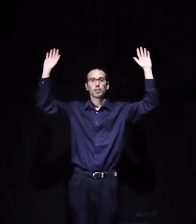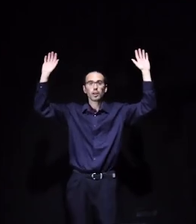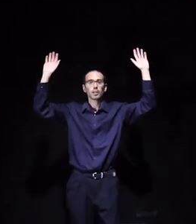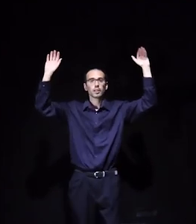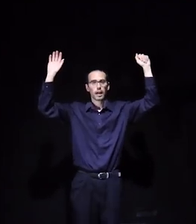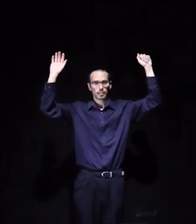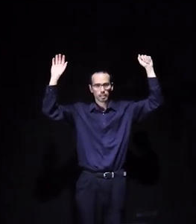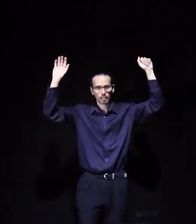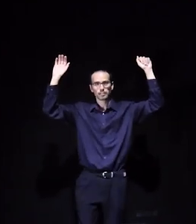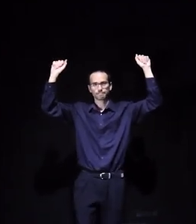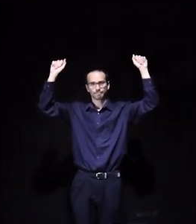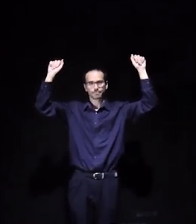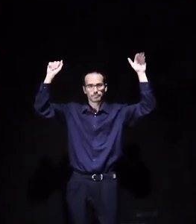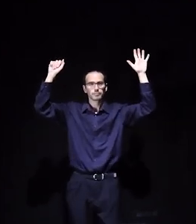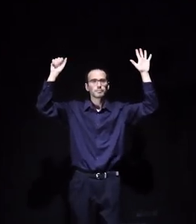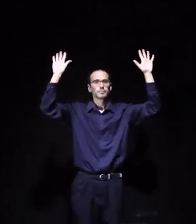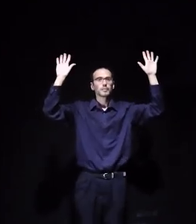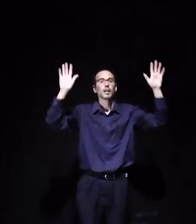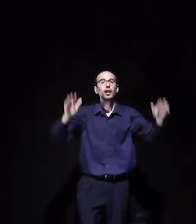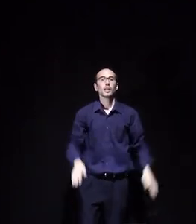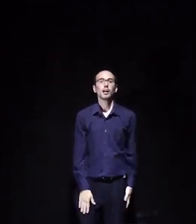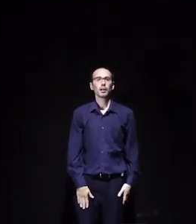I don't like it.